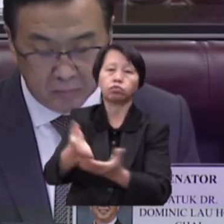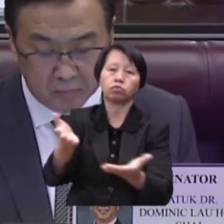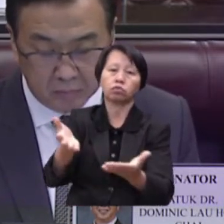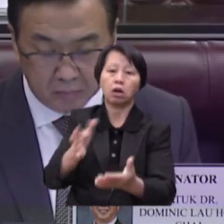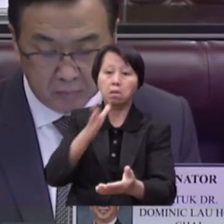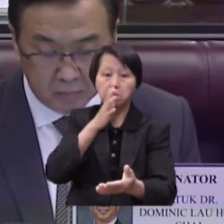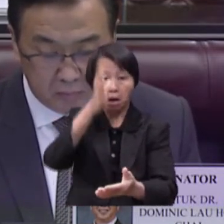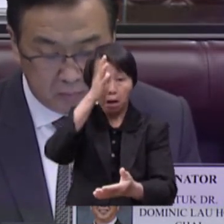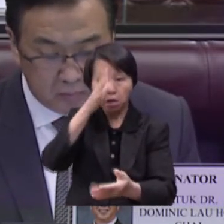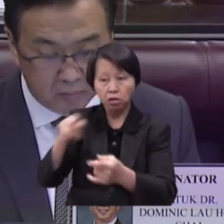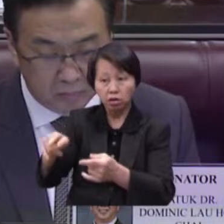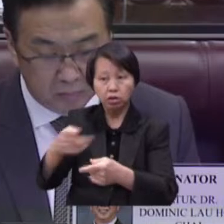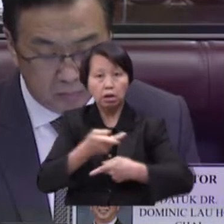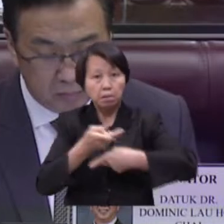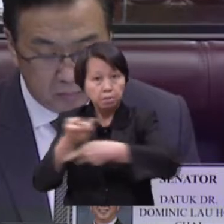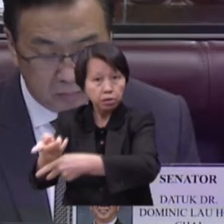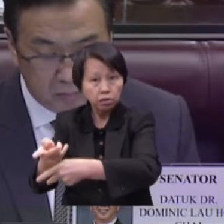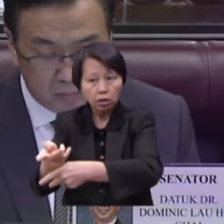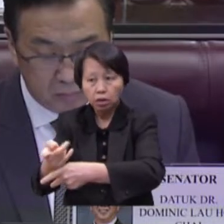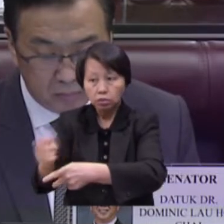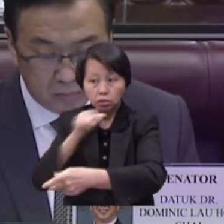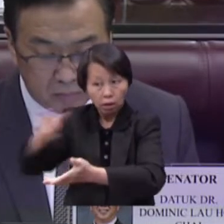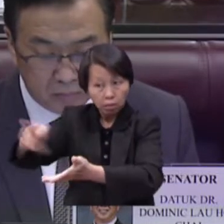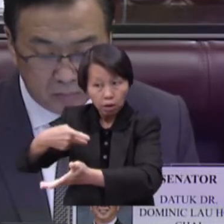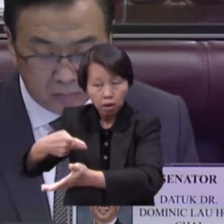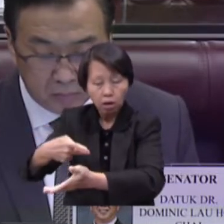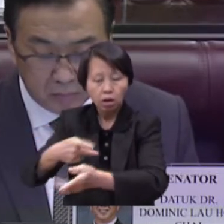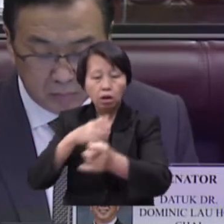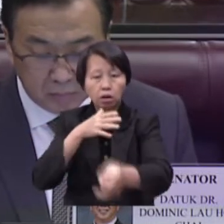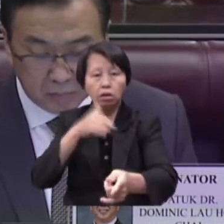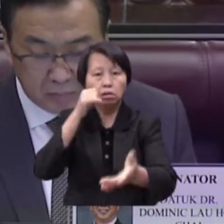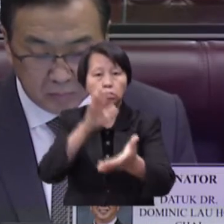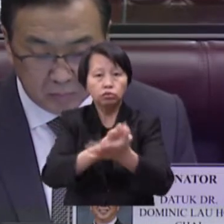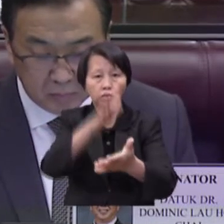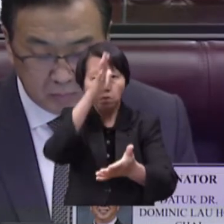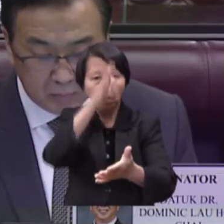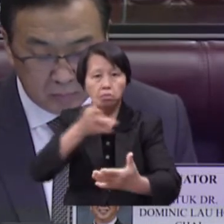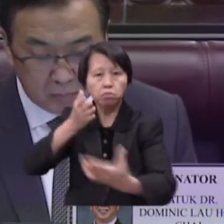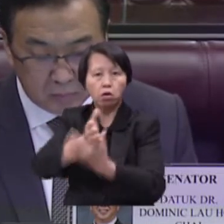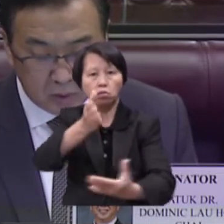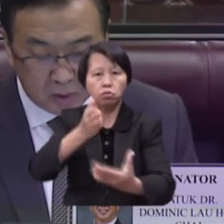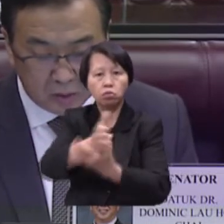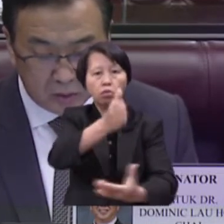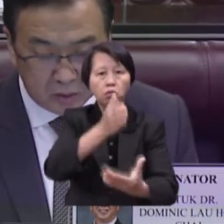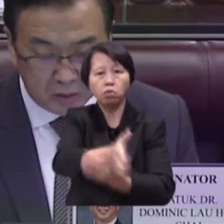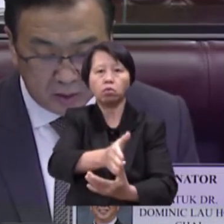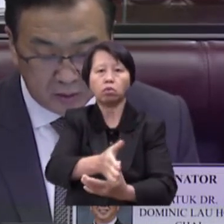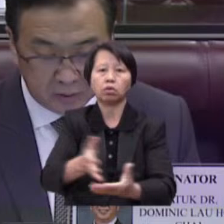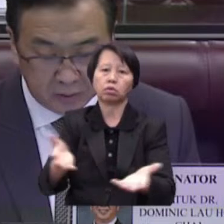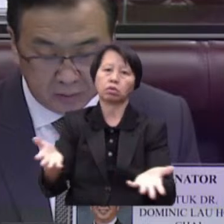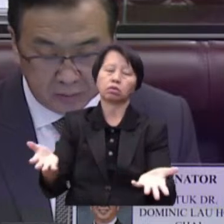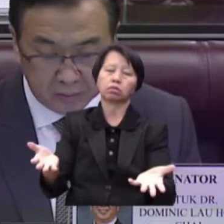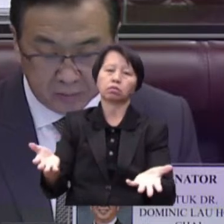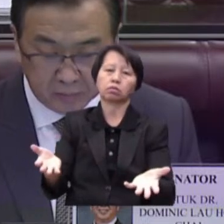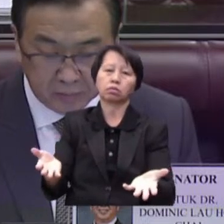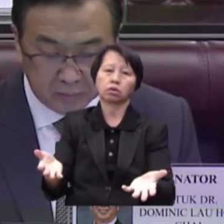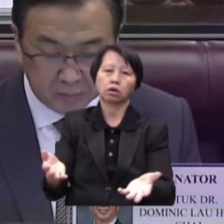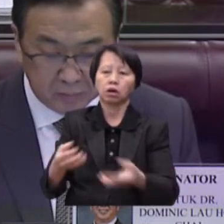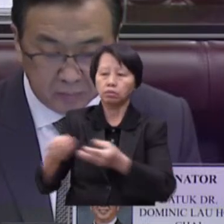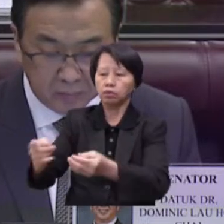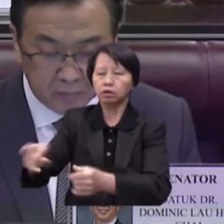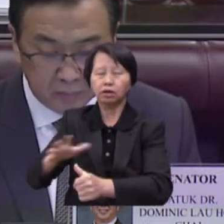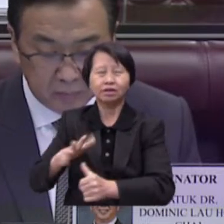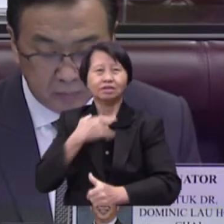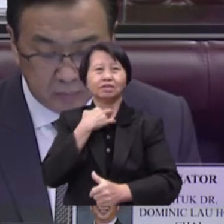Emak ayah ataupun anak istri mereka ataupun suami kalau istri yang membuat pinjaman dan ini memberi